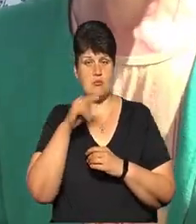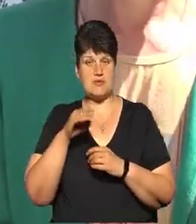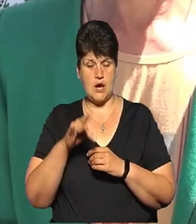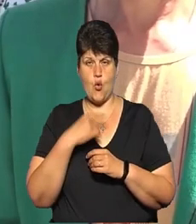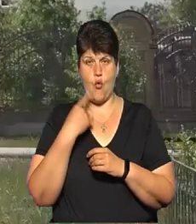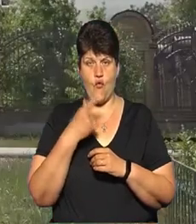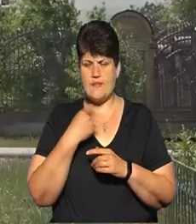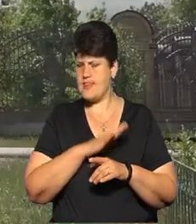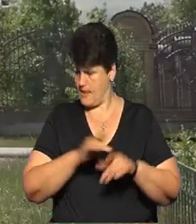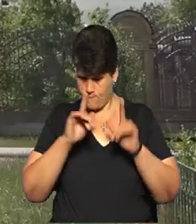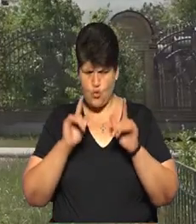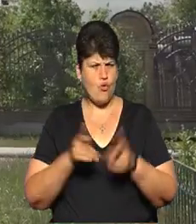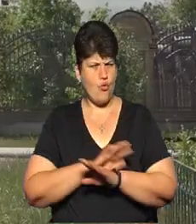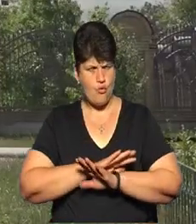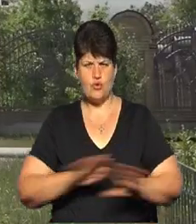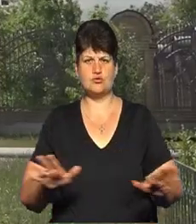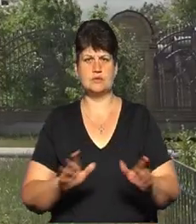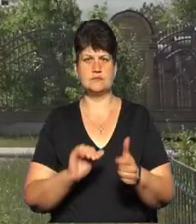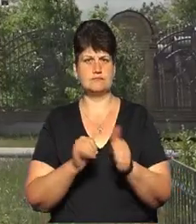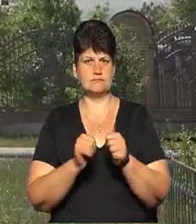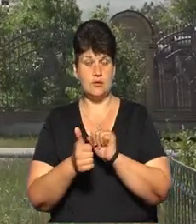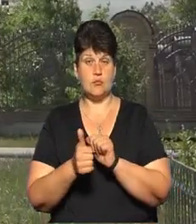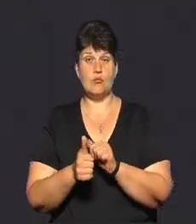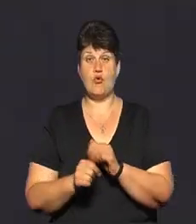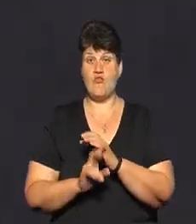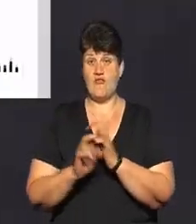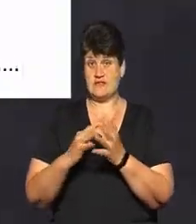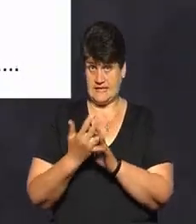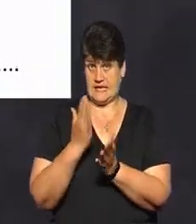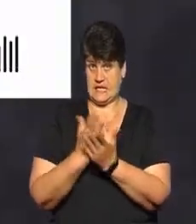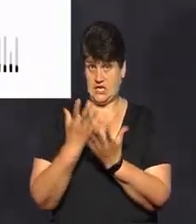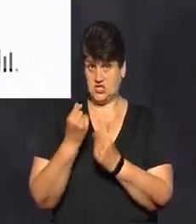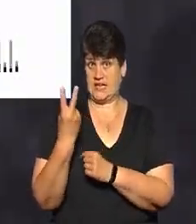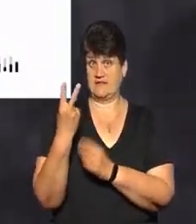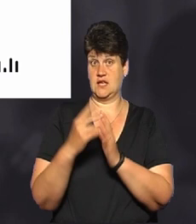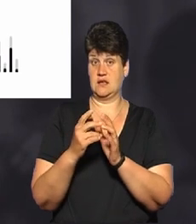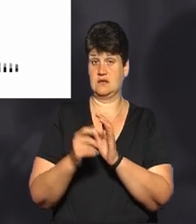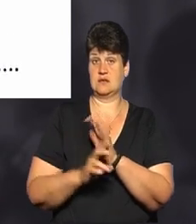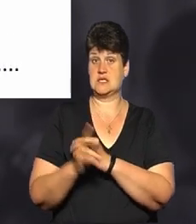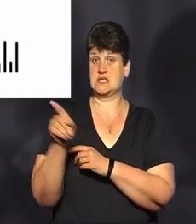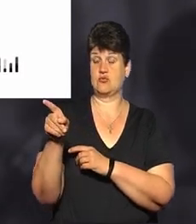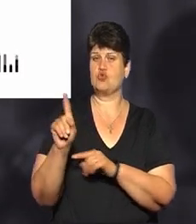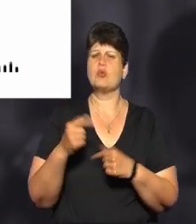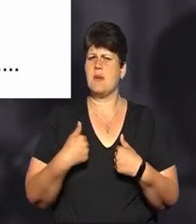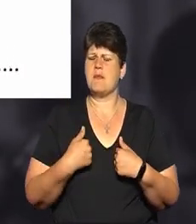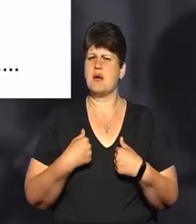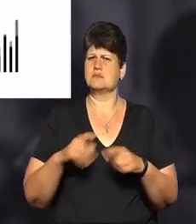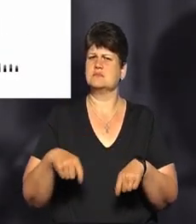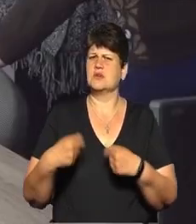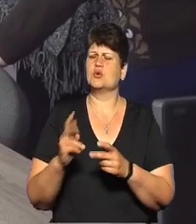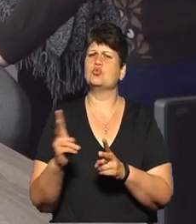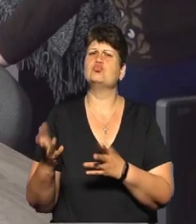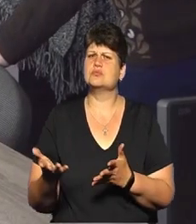не погоджується на почергові богослужіння, бо в селі є ще два храми. Ну, а що то ми маємо комусь давати свої будівлі комусь? Наш навіть